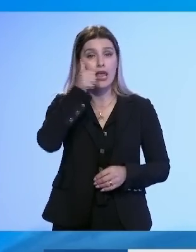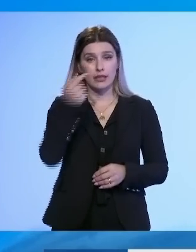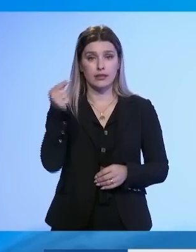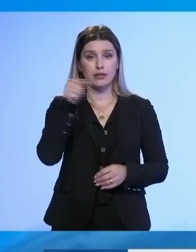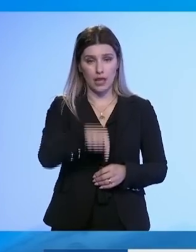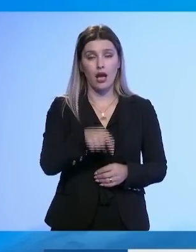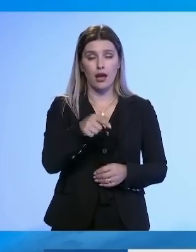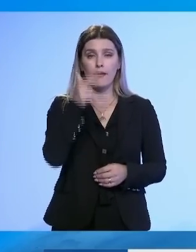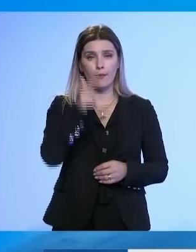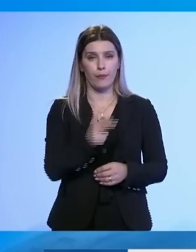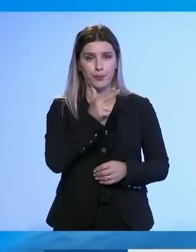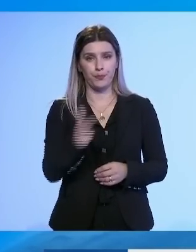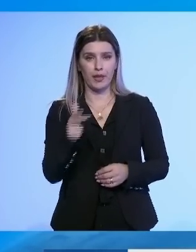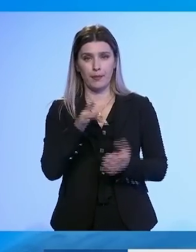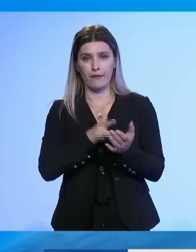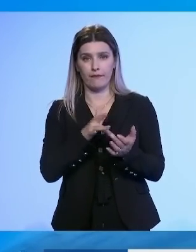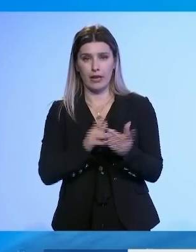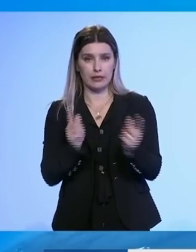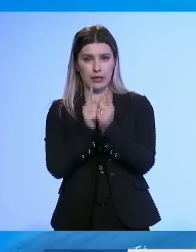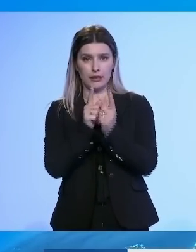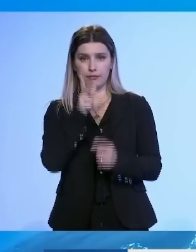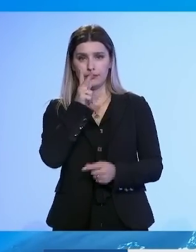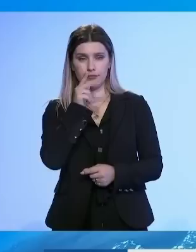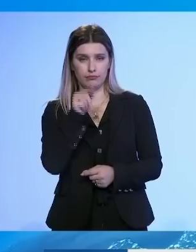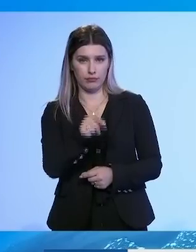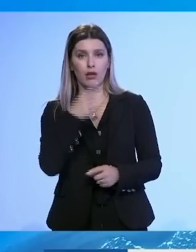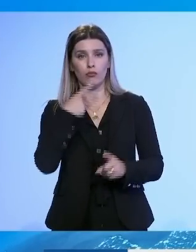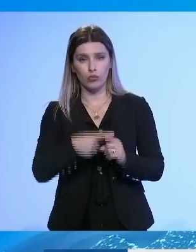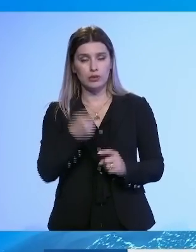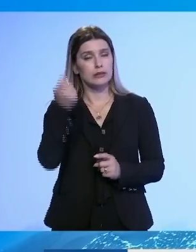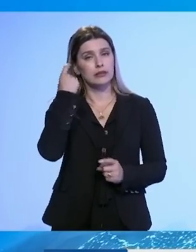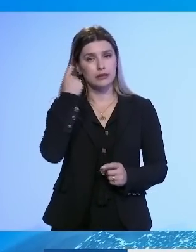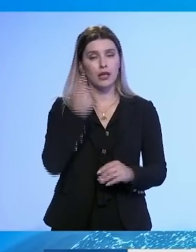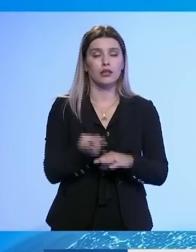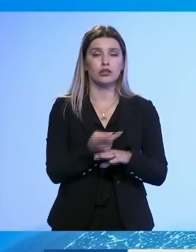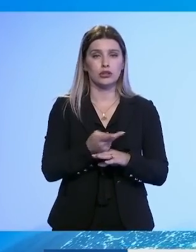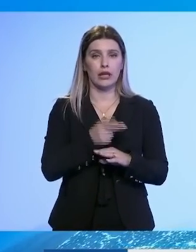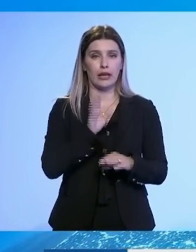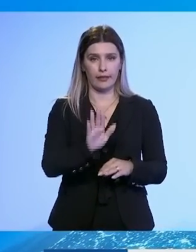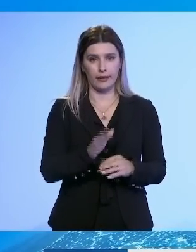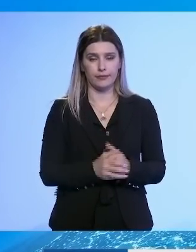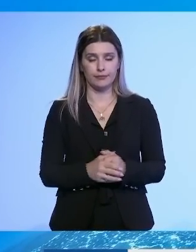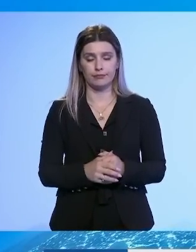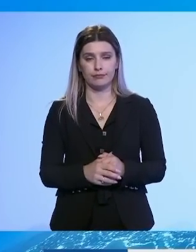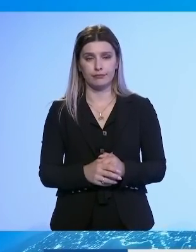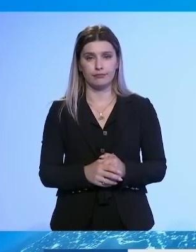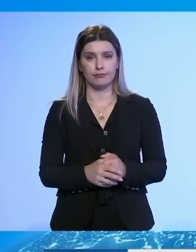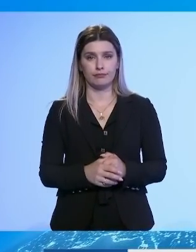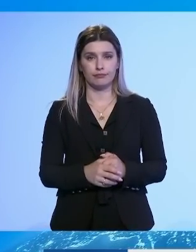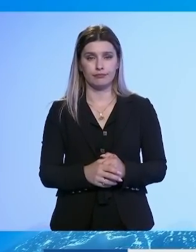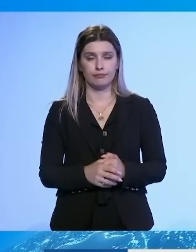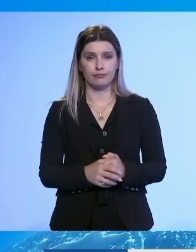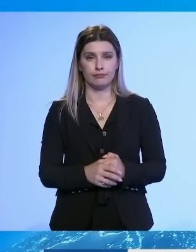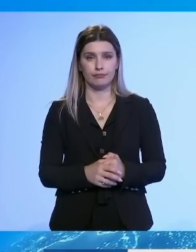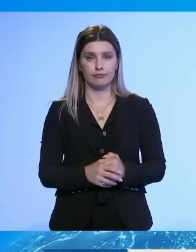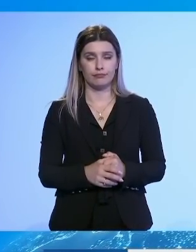e Shenjtë në Vatikan, ku do të takohet me Papa Franciskun dhe me sekretarin e shtetit të Selisë së Shenjtë, kardinalin Pietro